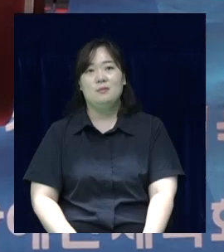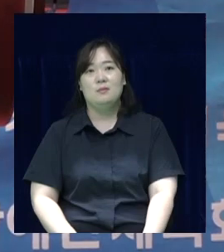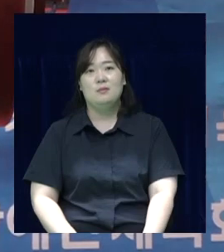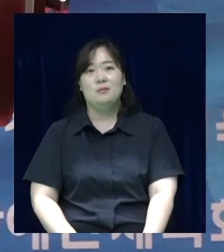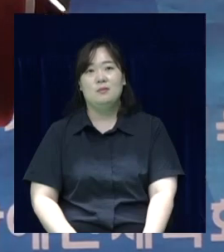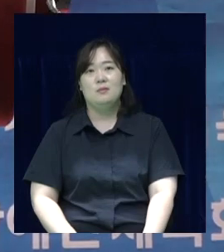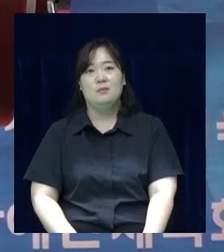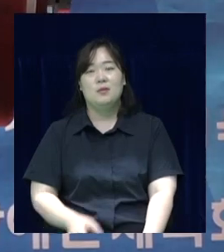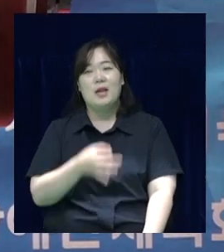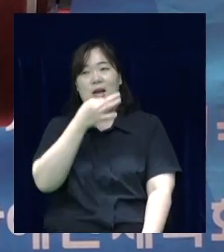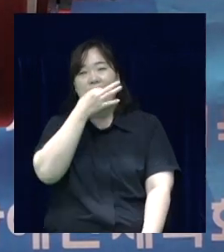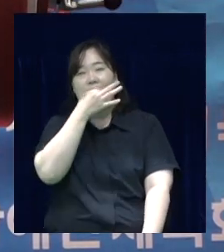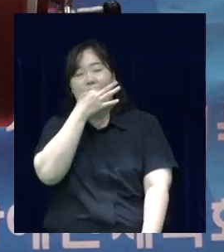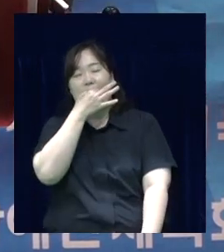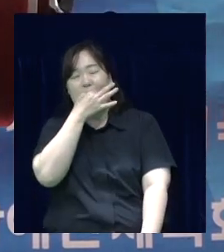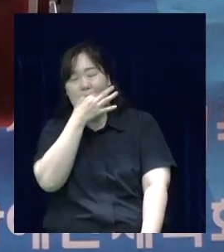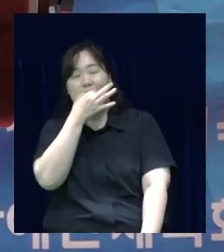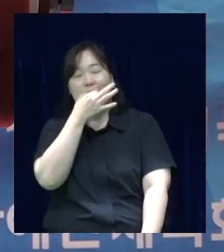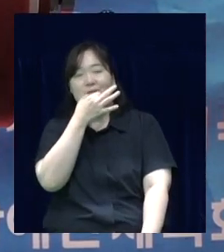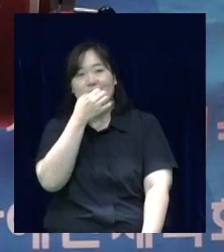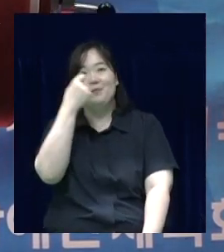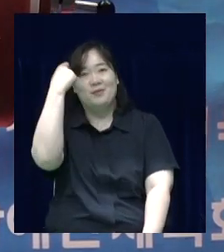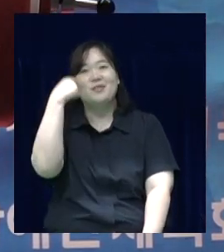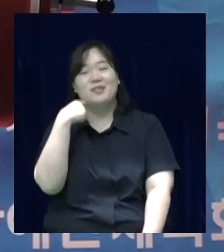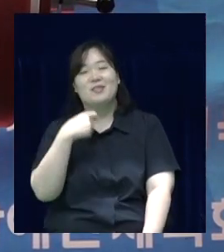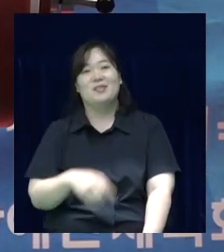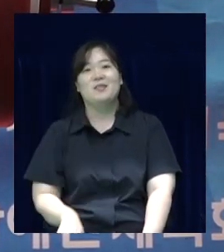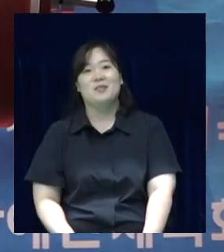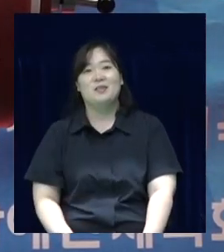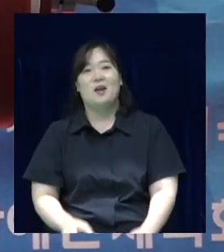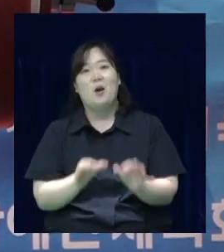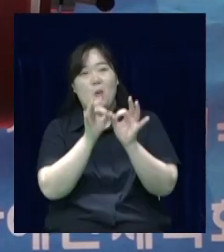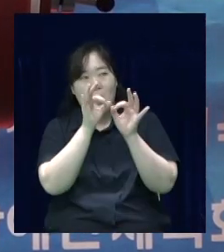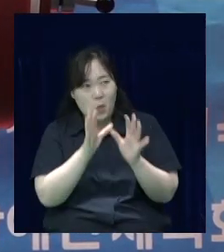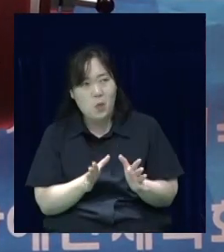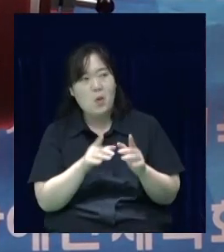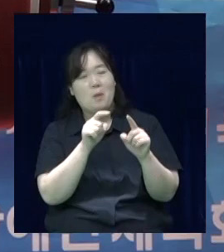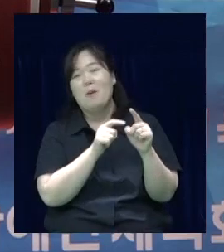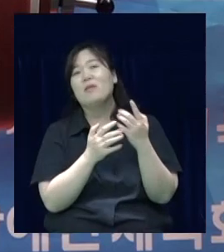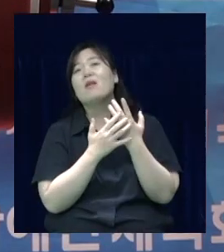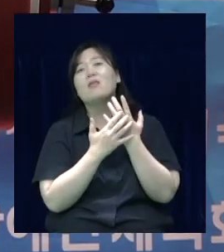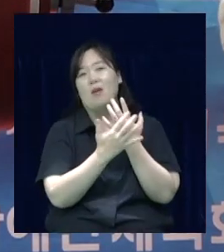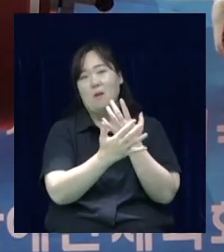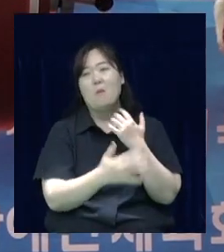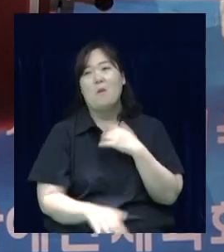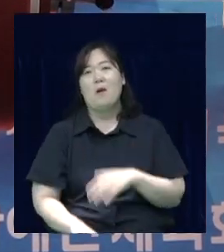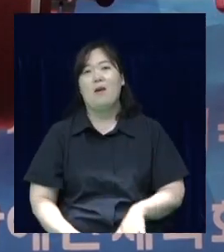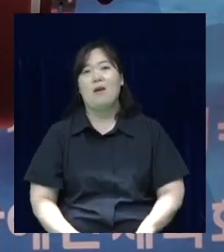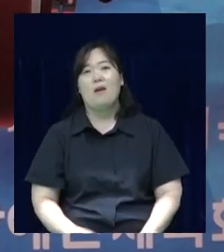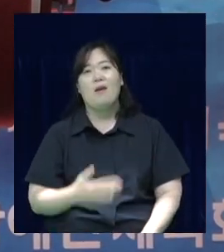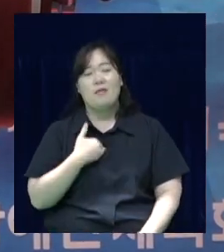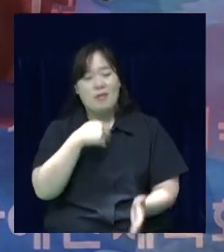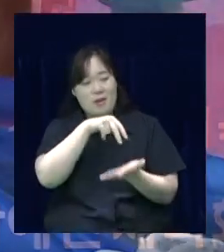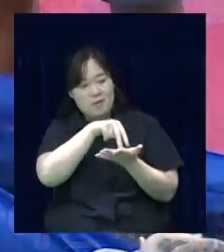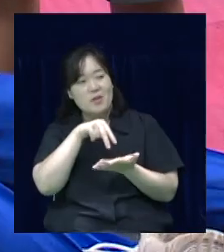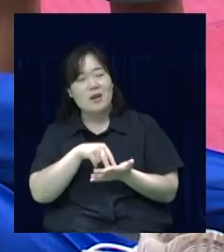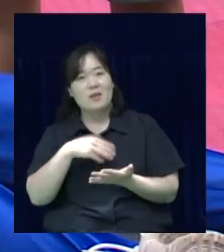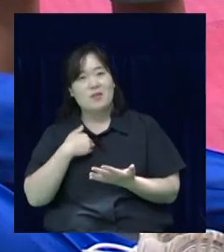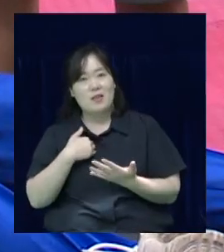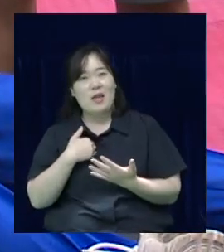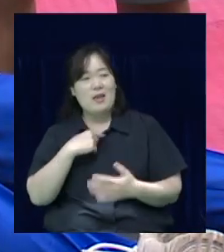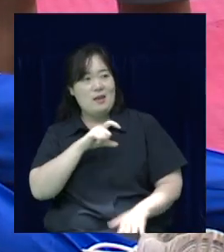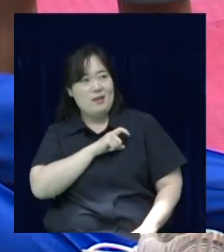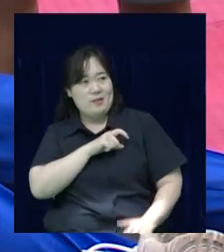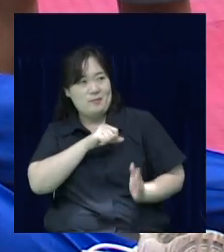조금 욕심이 내지 않을까 그렇게 생각되어집니다. 그렇죠. 예. 오랜만에 펼쳐진 대회이기도 하고 예. 본인 입장에서도 본인을 또 알릴 수 있는